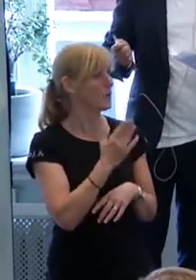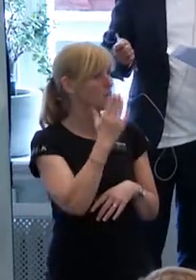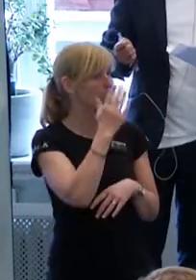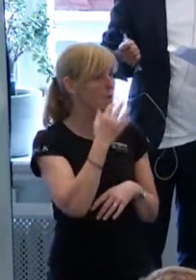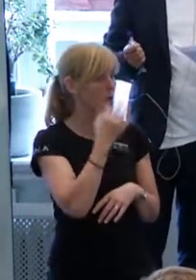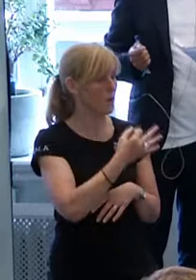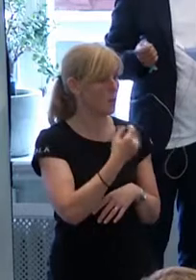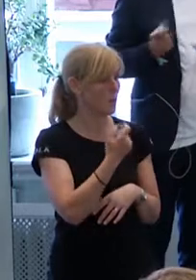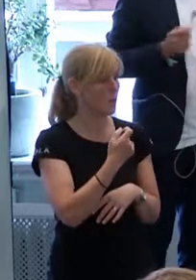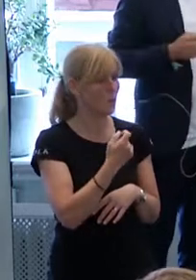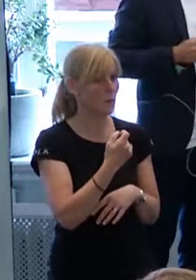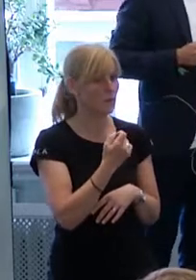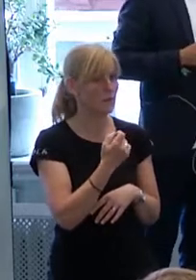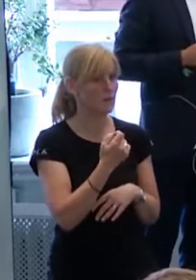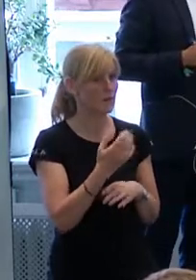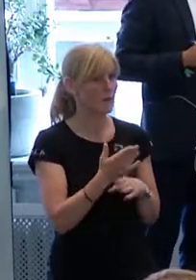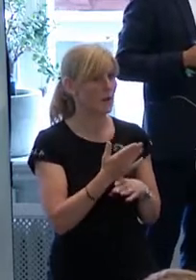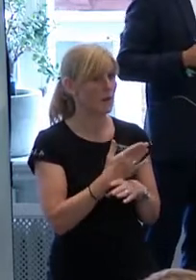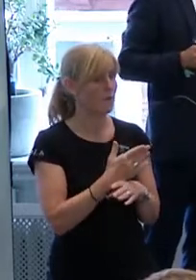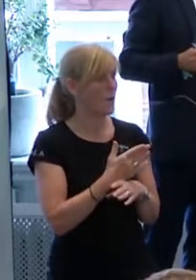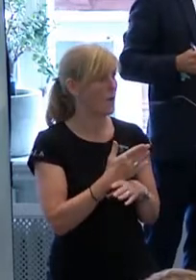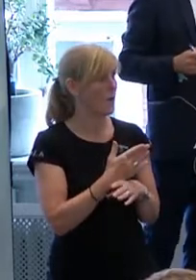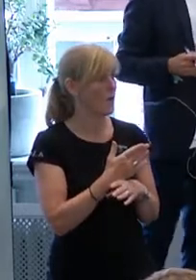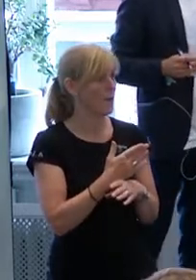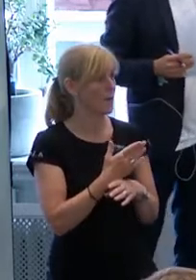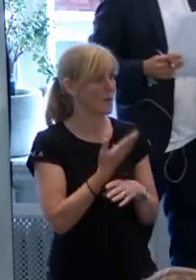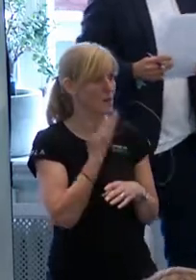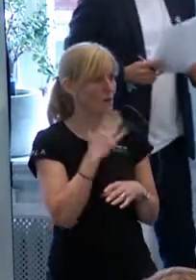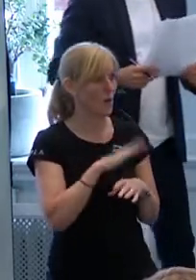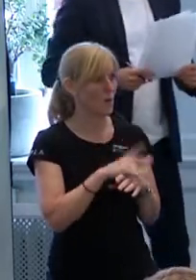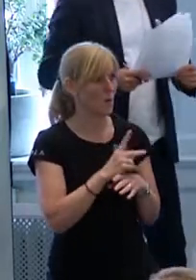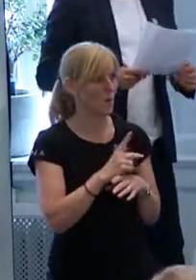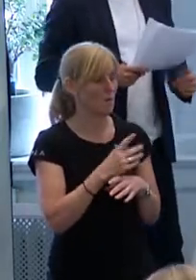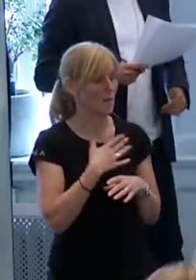fråga innan någon ska svara på den här 10 000 kronorsfrågan? Kom igen.